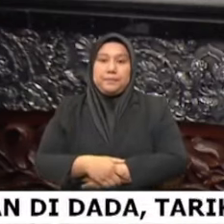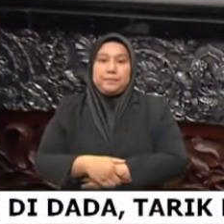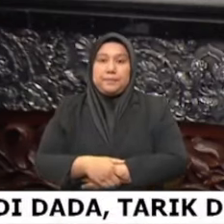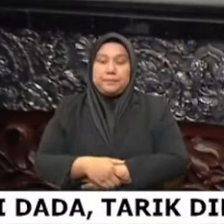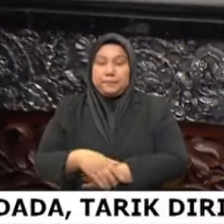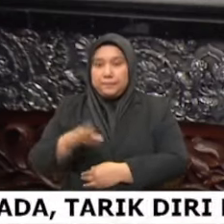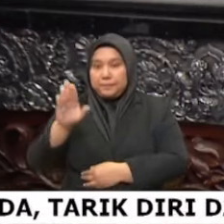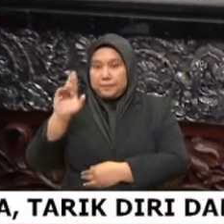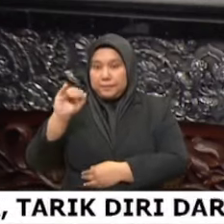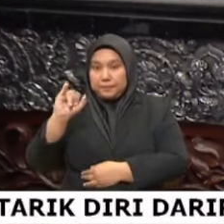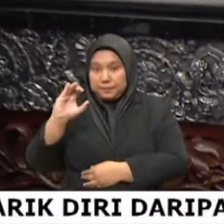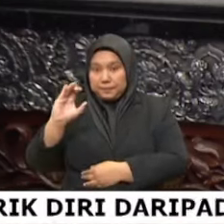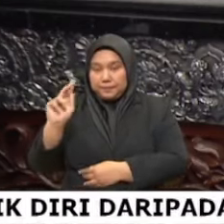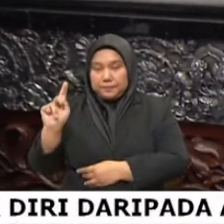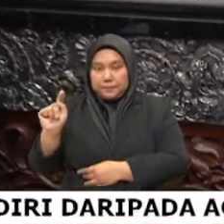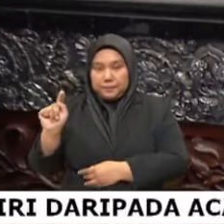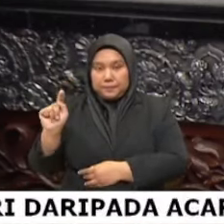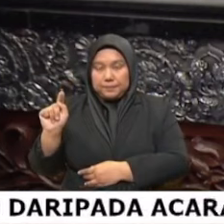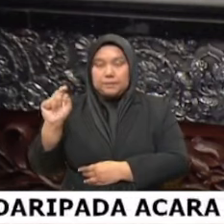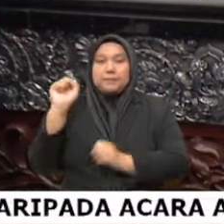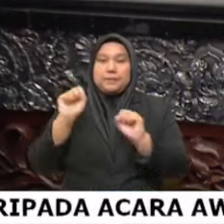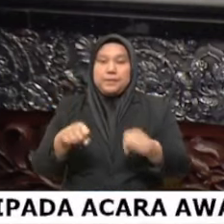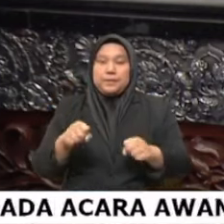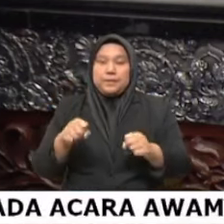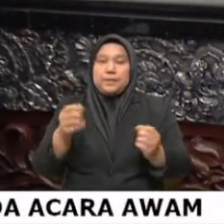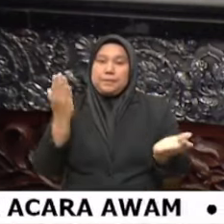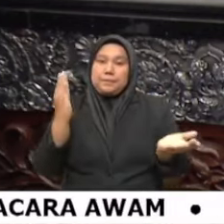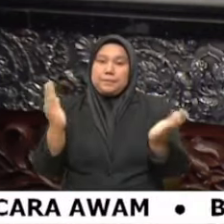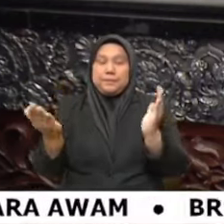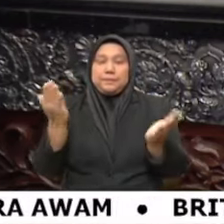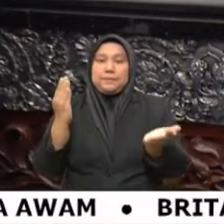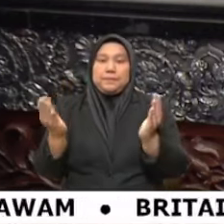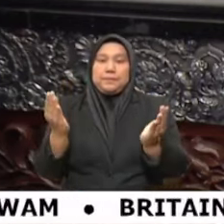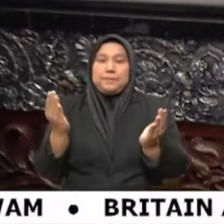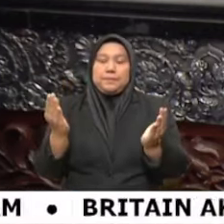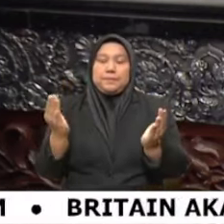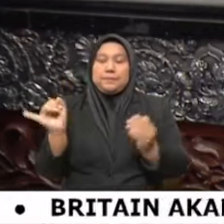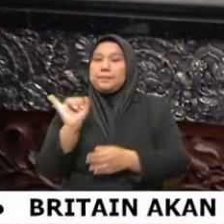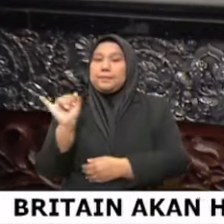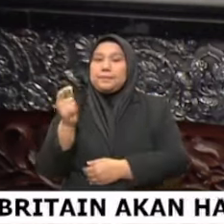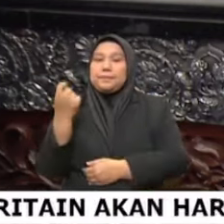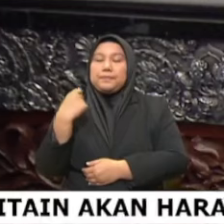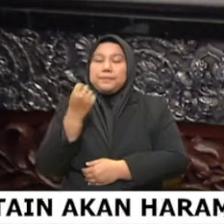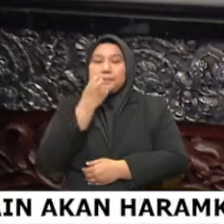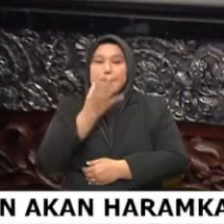ini yang berhormat, kita akan mampu untuk menyeimbangi seperti yang saya katakan tadi tentang